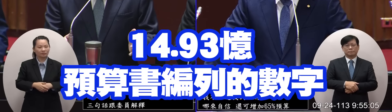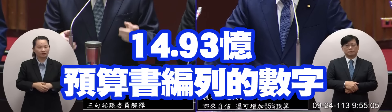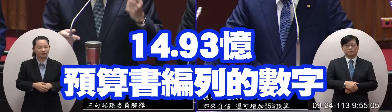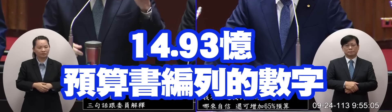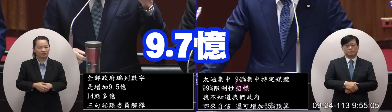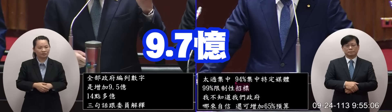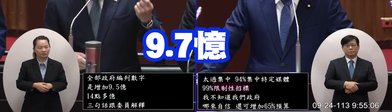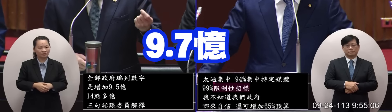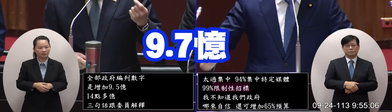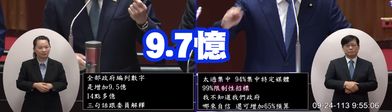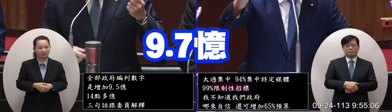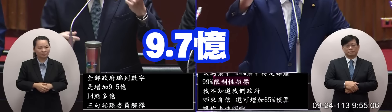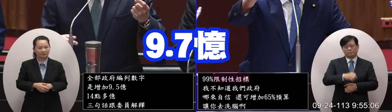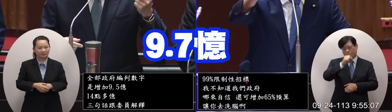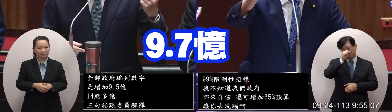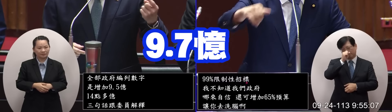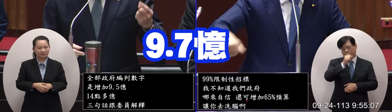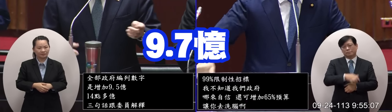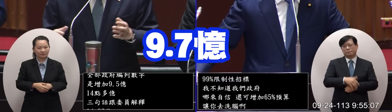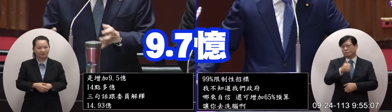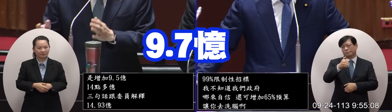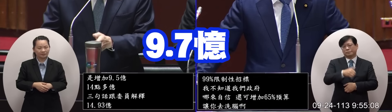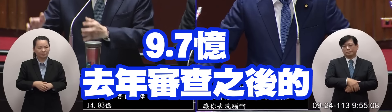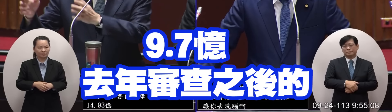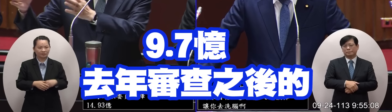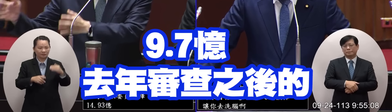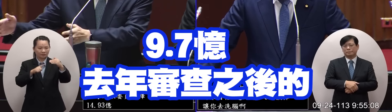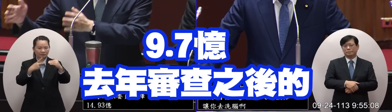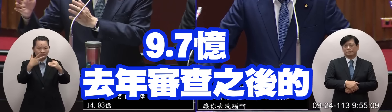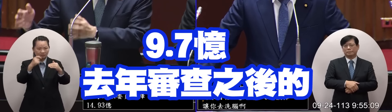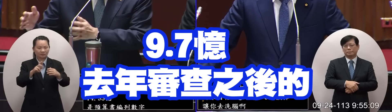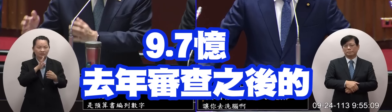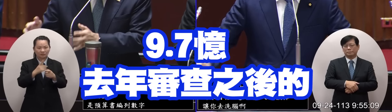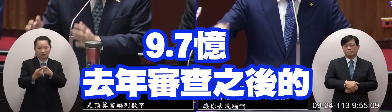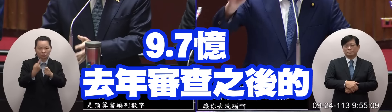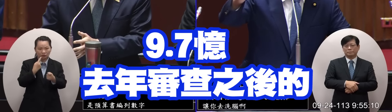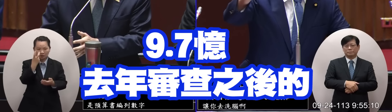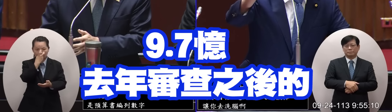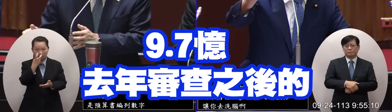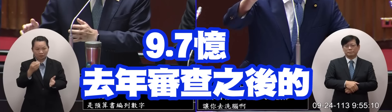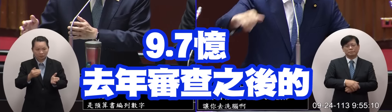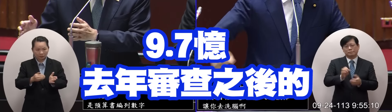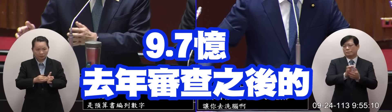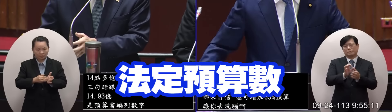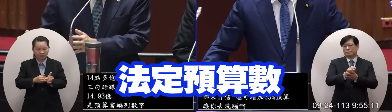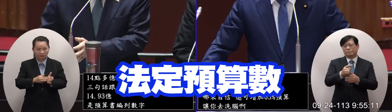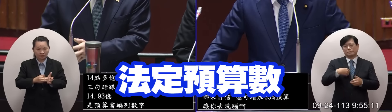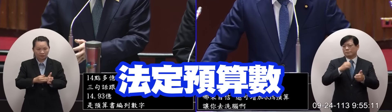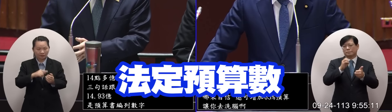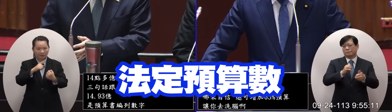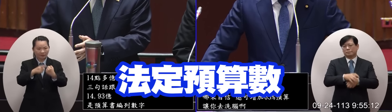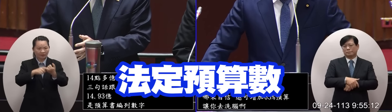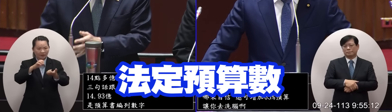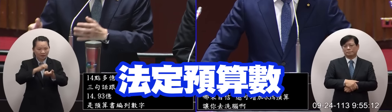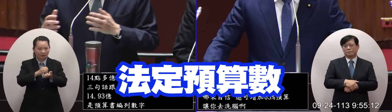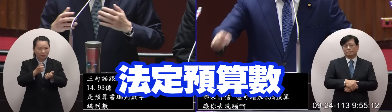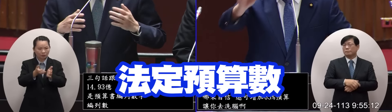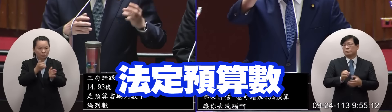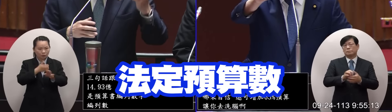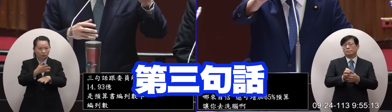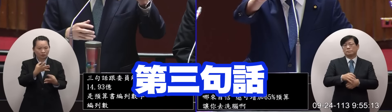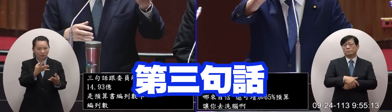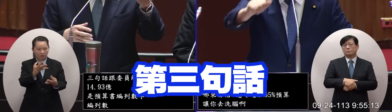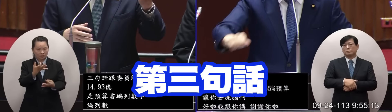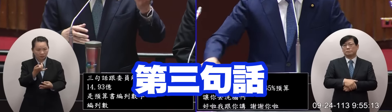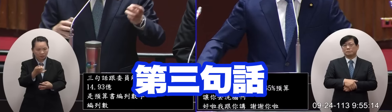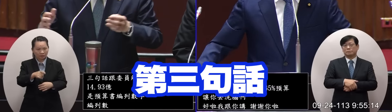数。你说 好了好了，我跟你讲，谢谢。 9.7亿是去年审查之后的， 没关系啊，我告诉你， 法定预算数。 没关系，我跟你讲，